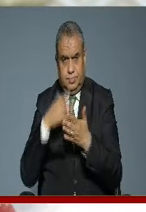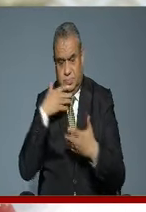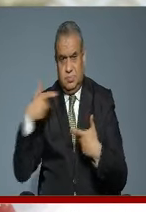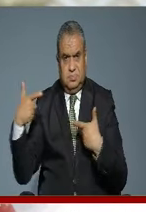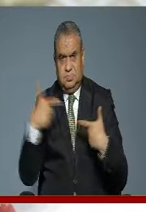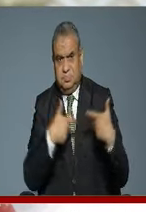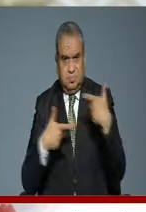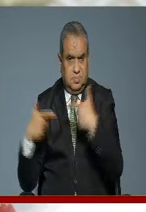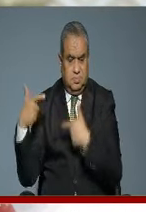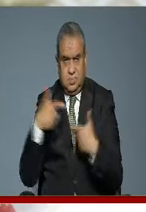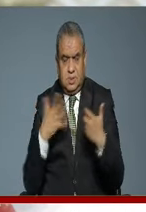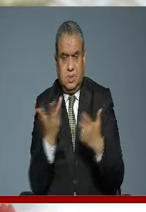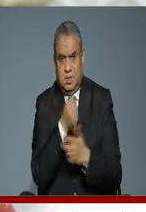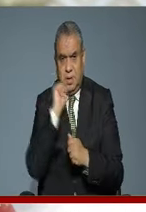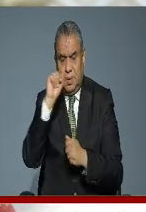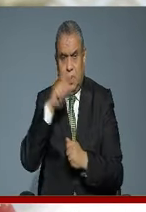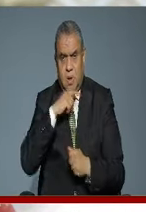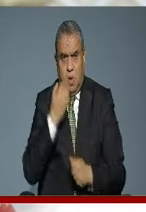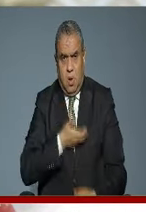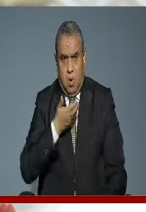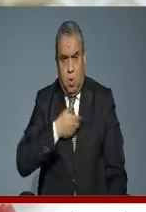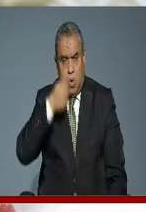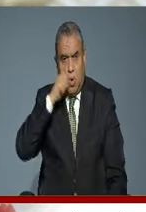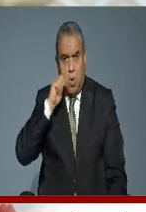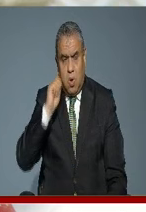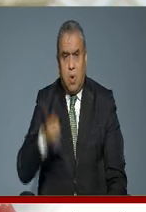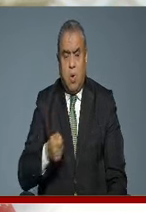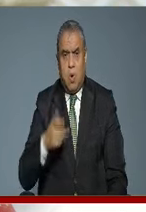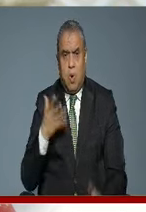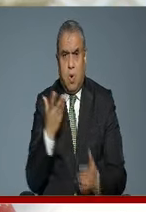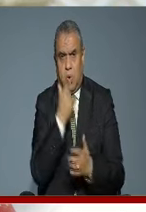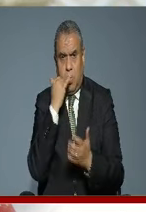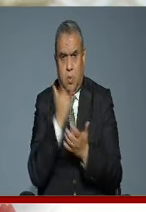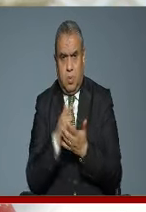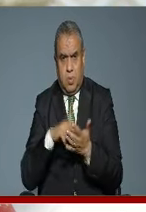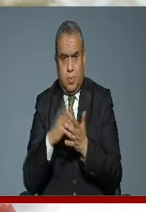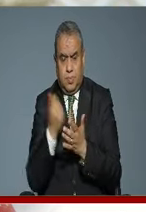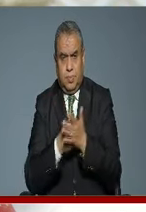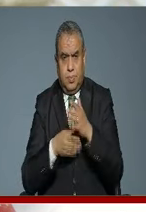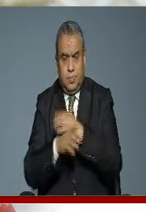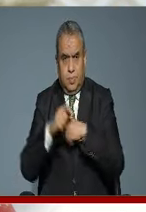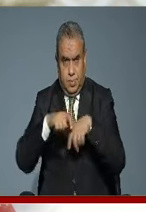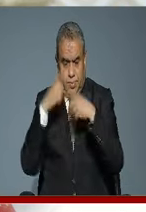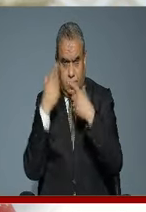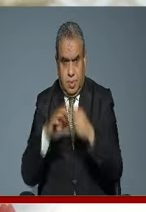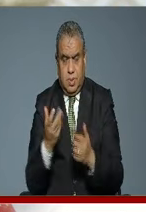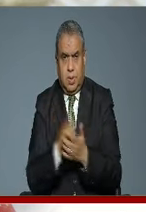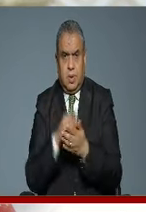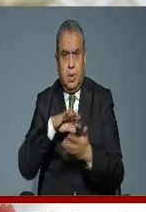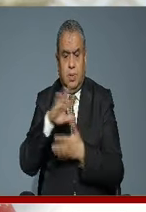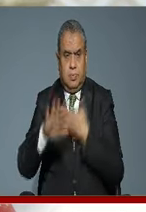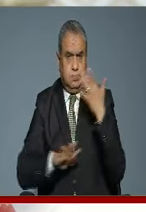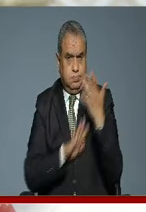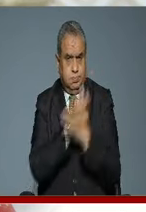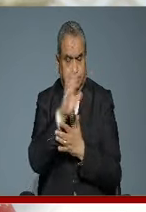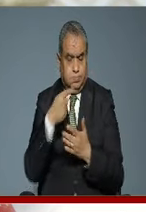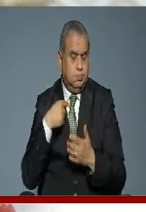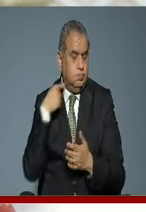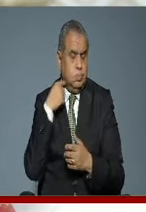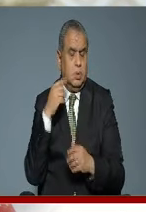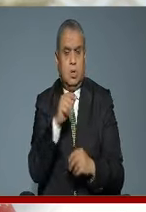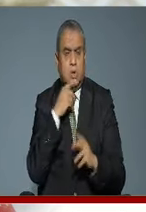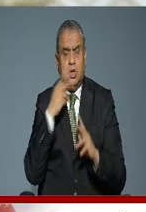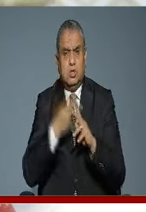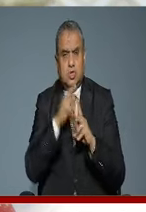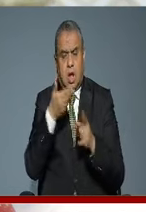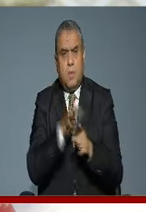لأن الحرب كما نعلم لا تخدم أي طرف وتنتج المعاناة والضحايا.